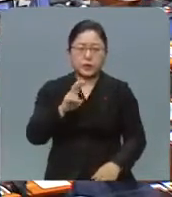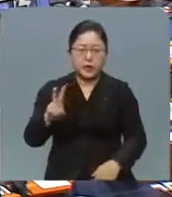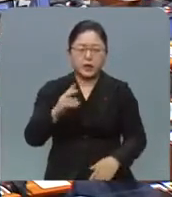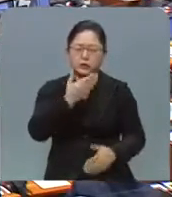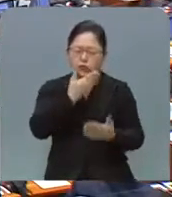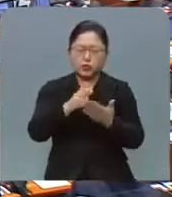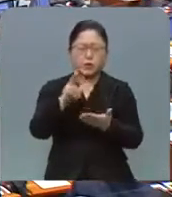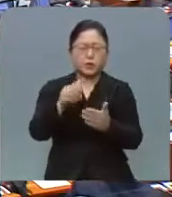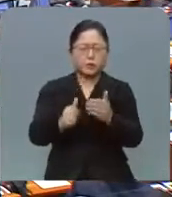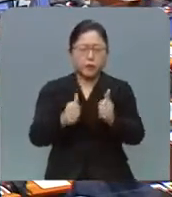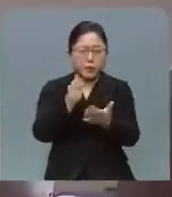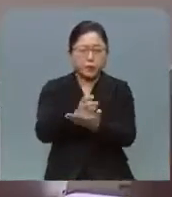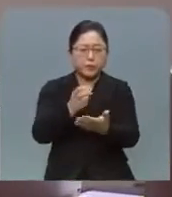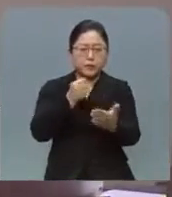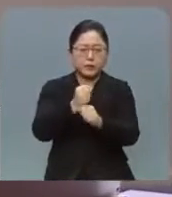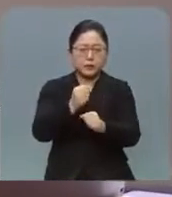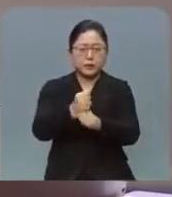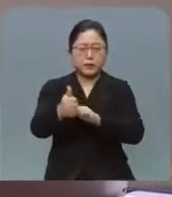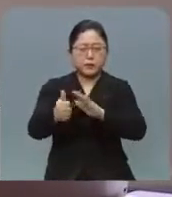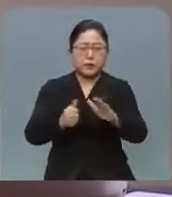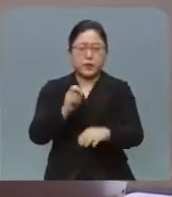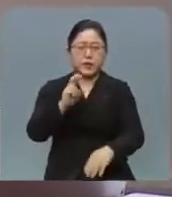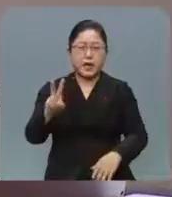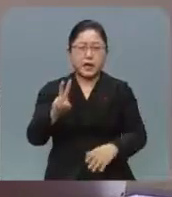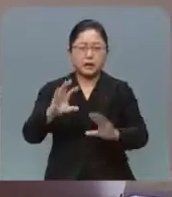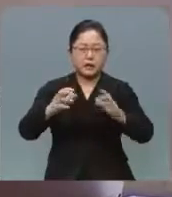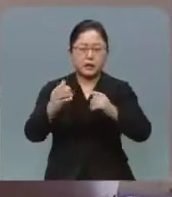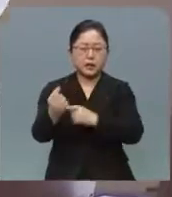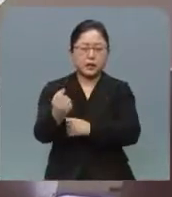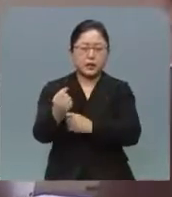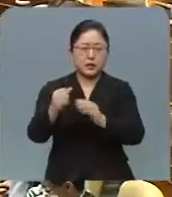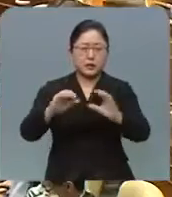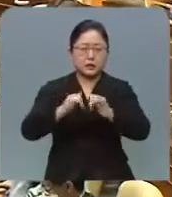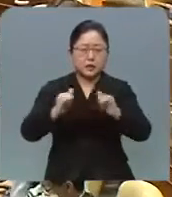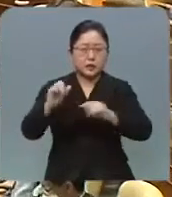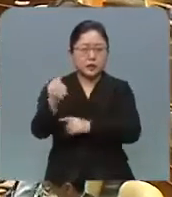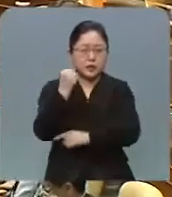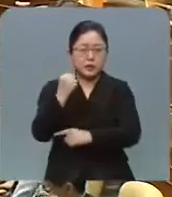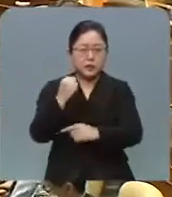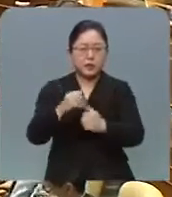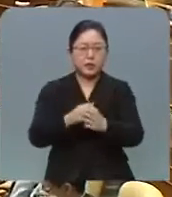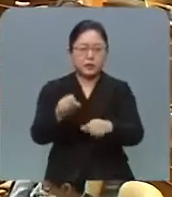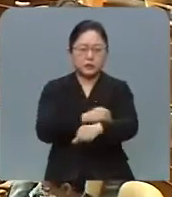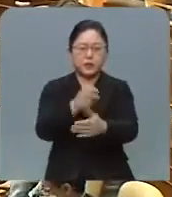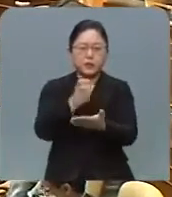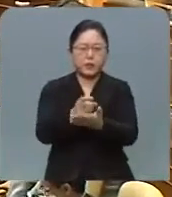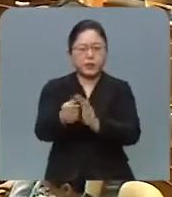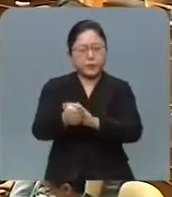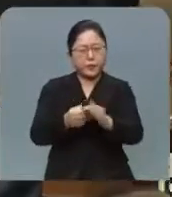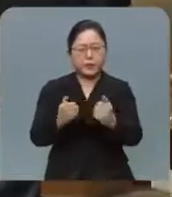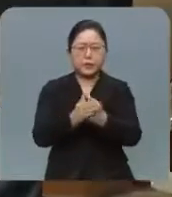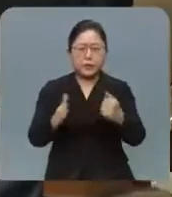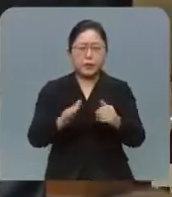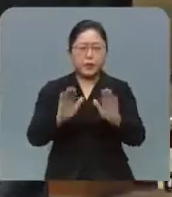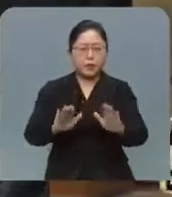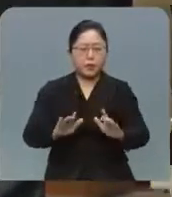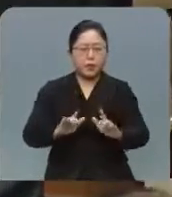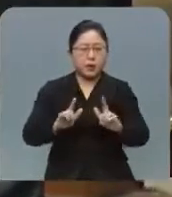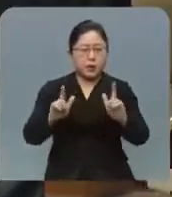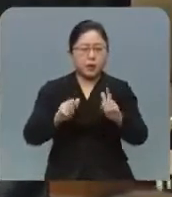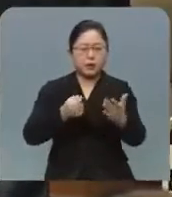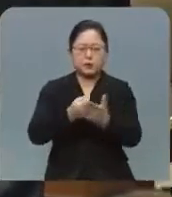법안 처리에 밀린 데다 제1야당인 국민의힘 의원들이 특별법에 소극적이어서 연내 재정이